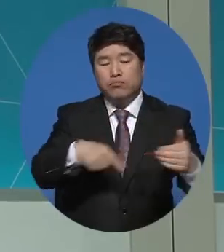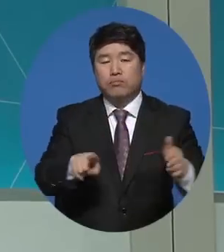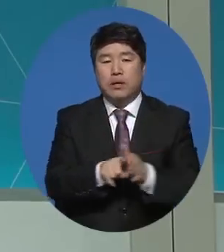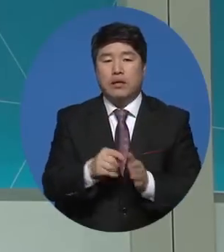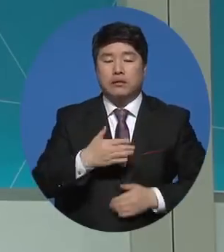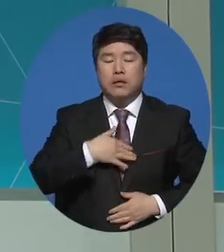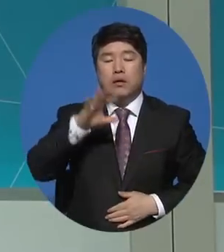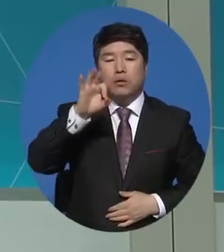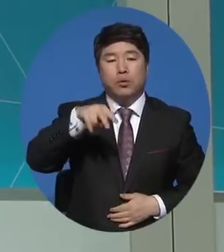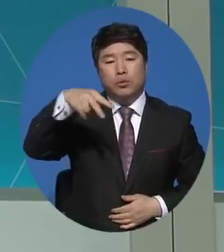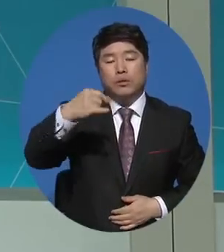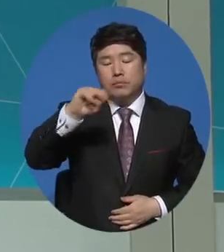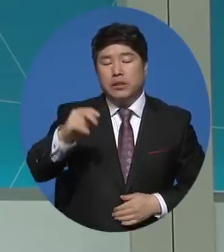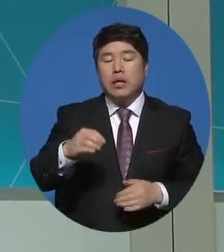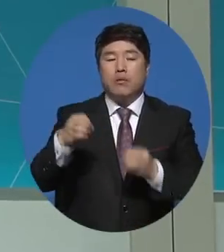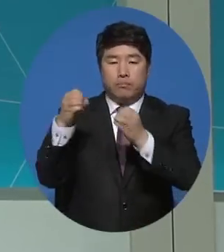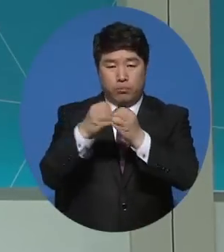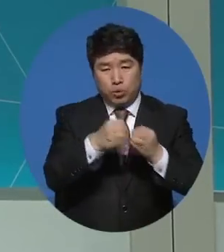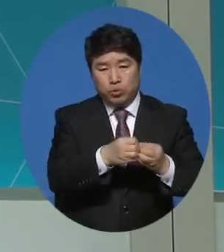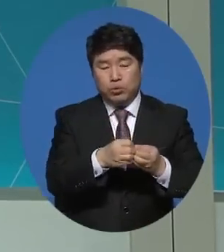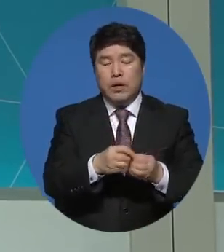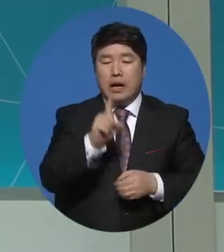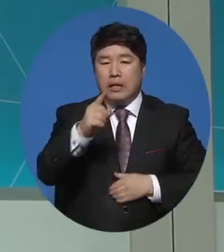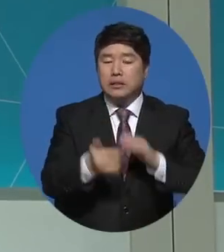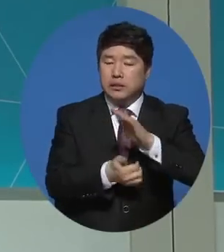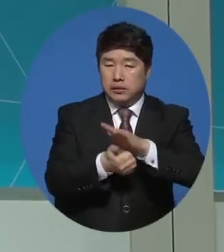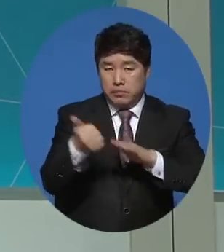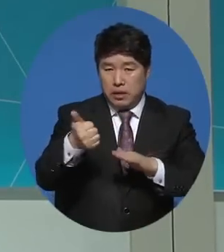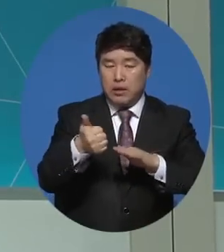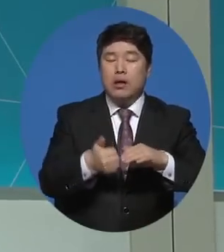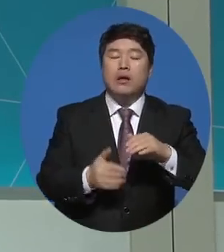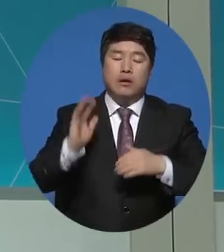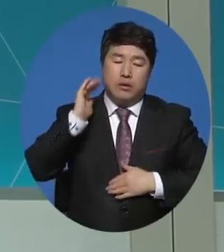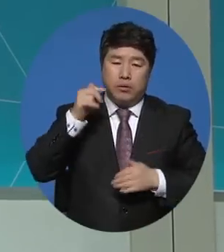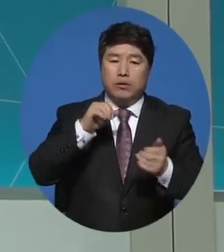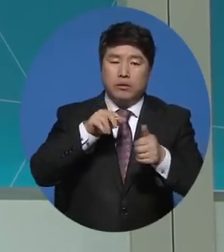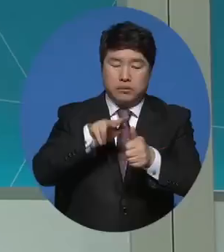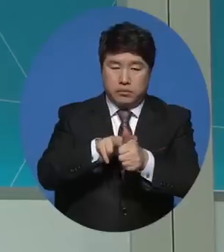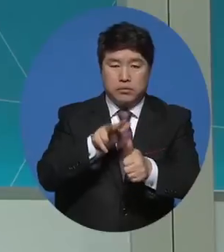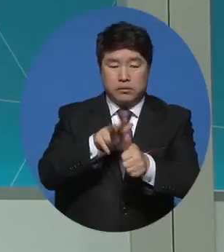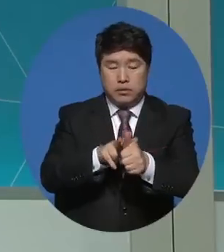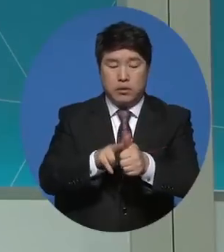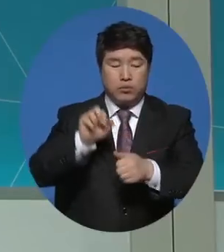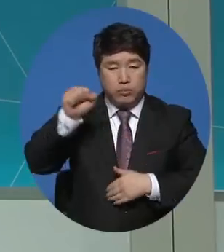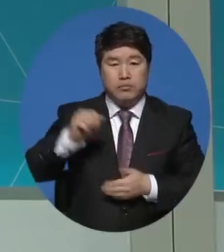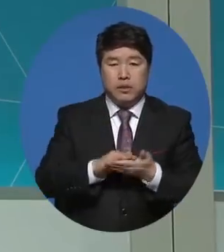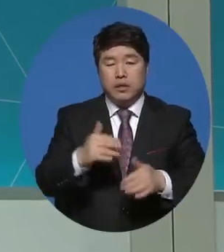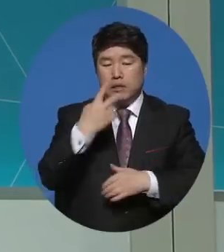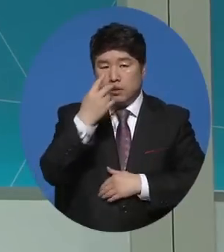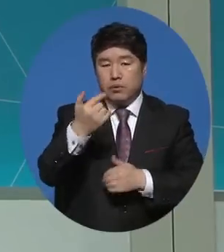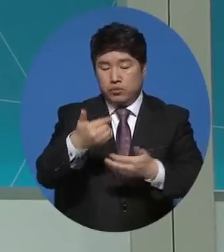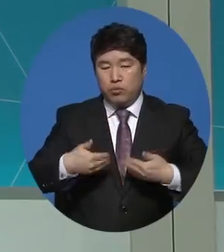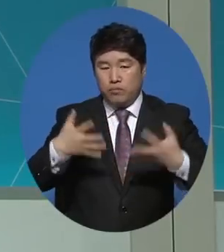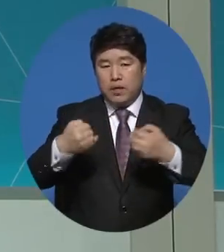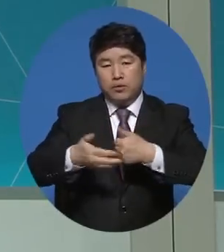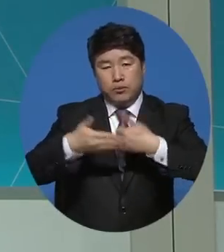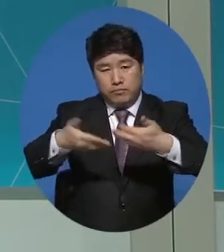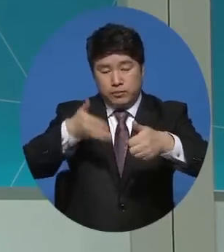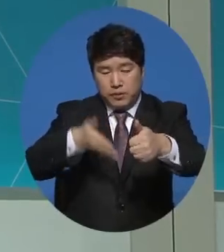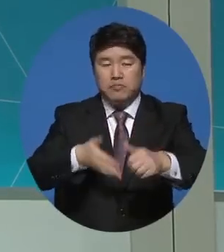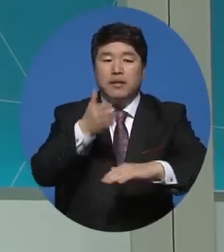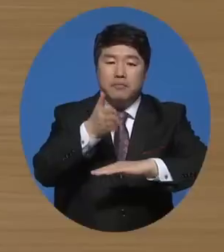보수의 유일한 희망으로 이번 대선에 나섰습니다 지켜봐 주시고 많이 성원해 주시기 바랍니다